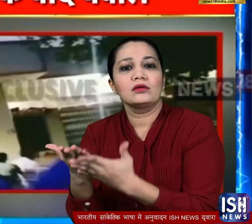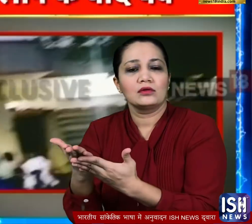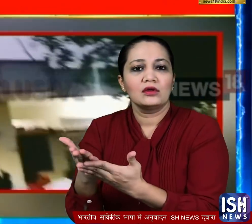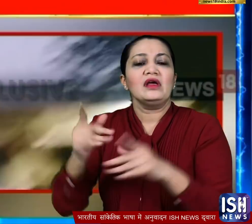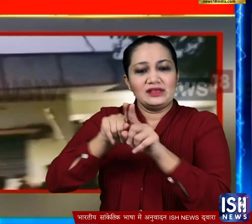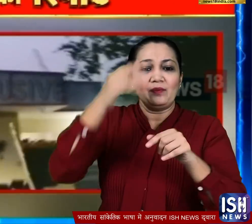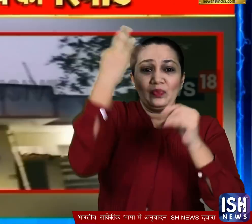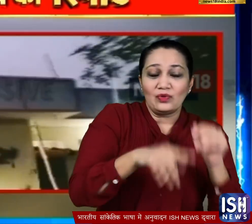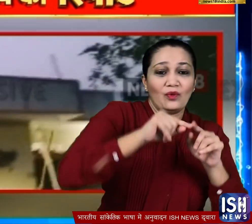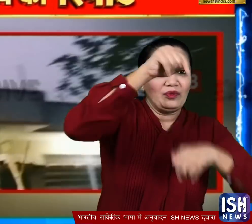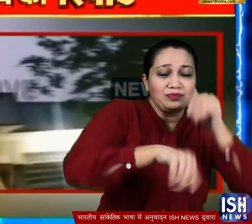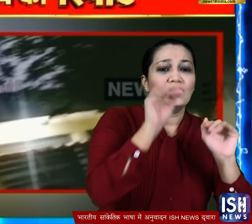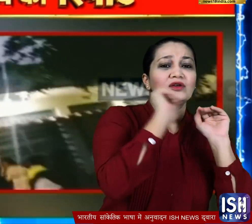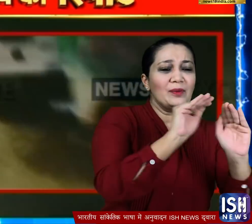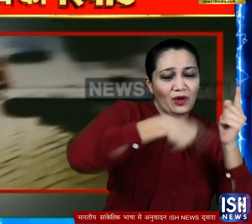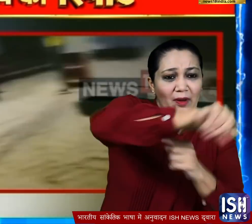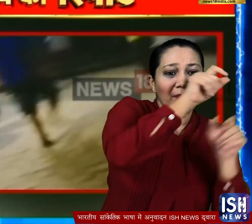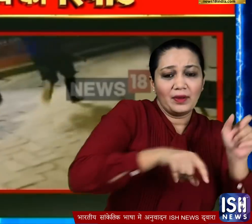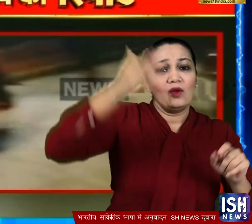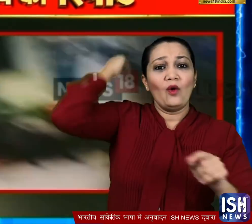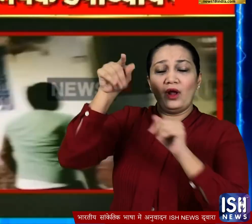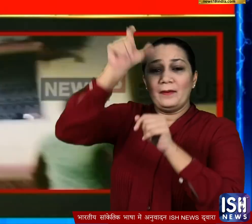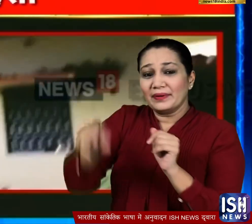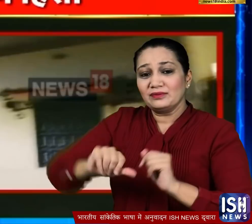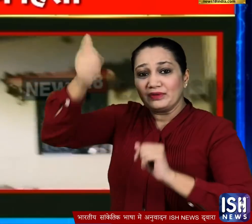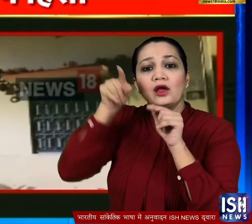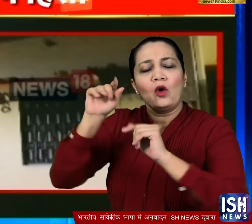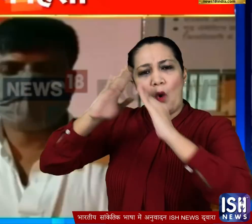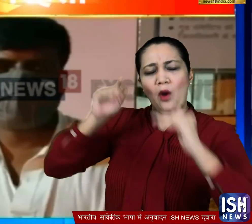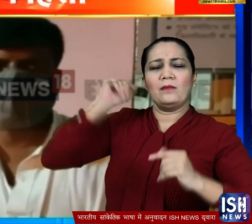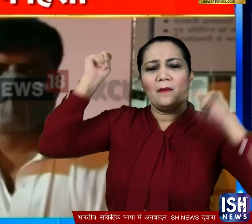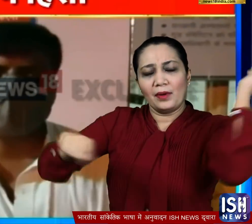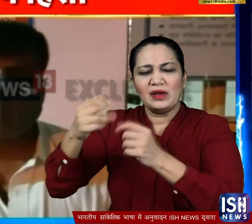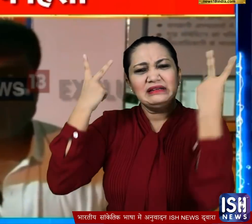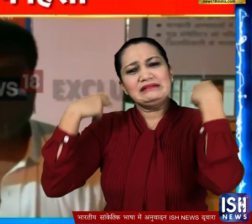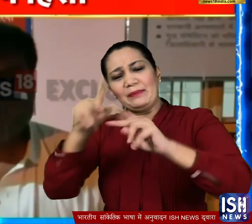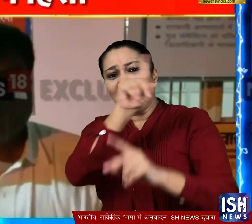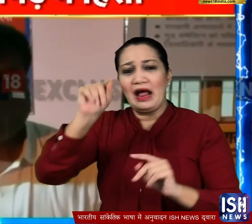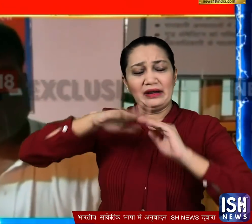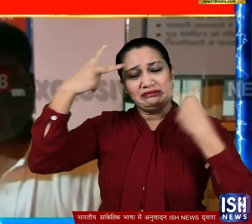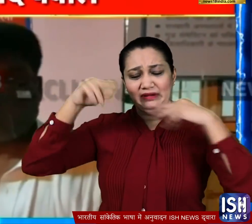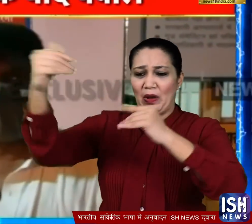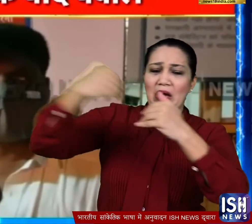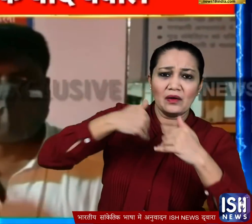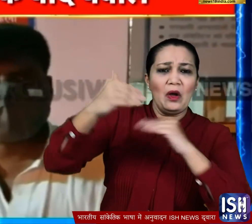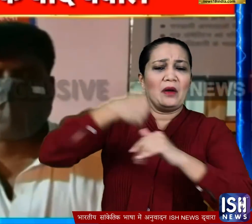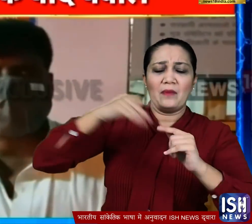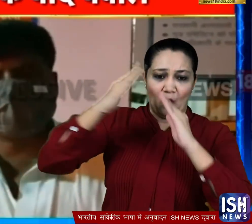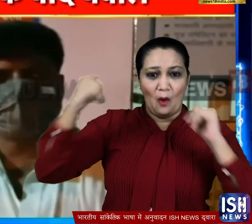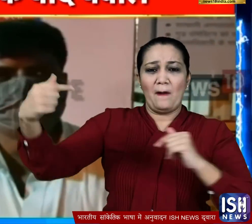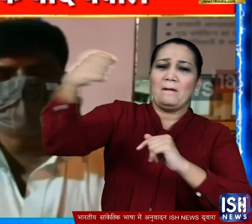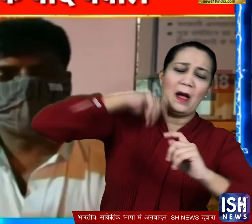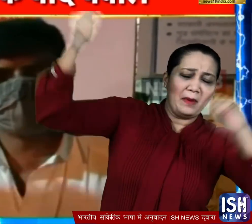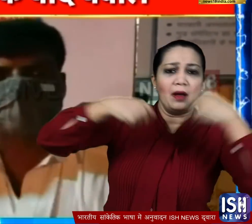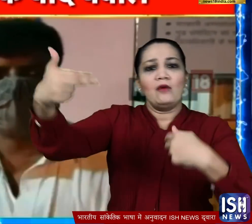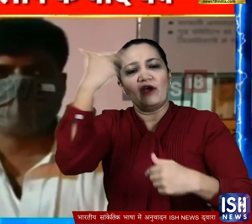में चुने गए ग्राम प्रधान के कुछ समर्थकों ने पूर्व प्रधान के घर पर धावा बोल दिया। 100 की संख्या में लेकर उधर से हथियार उतर आए, तुरंत मेरे घर पर